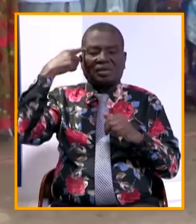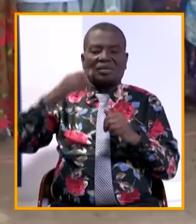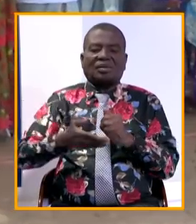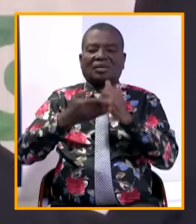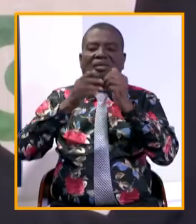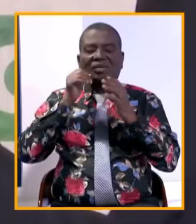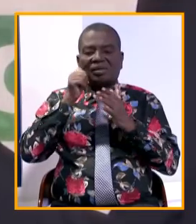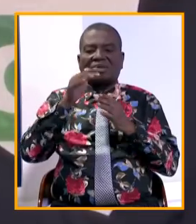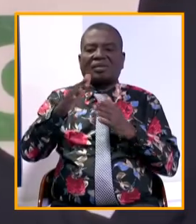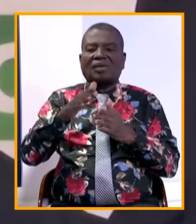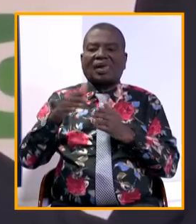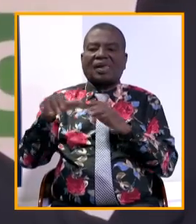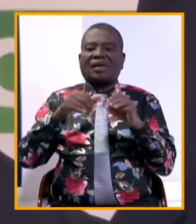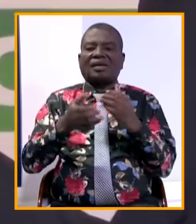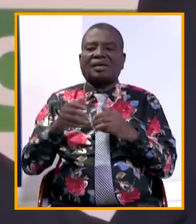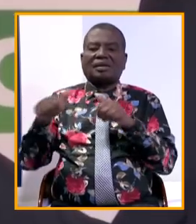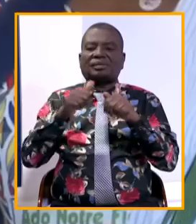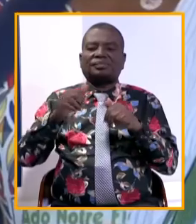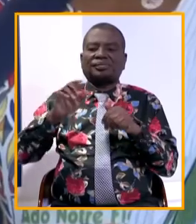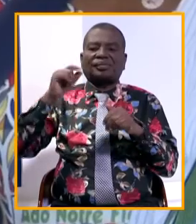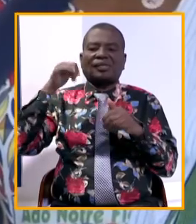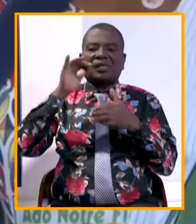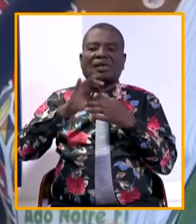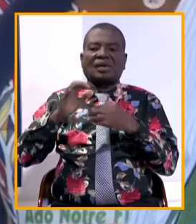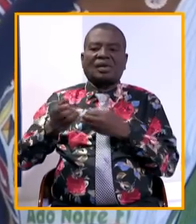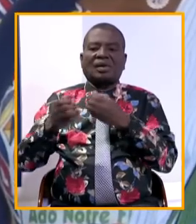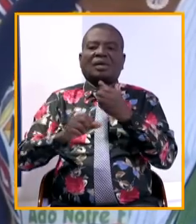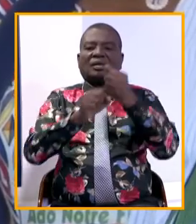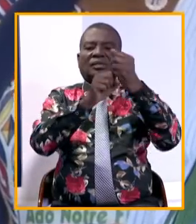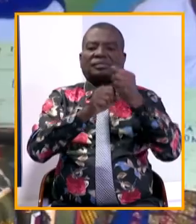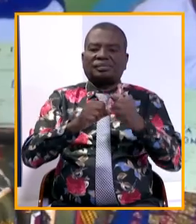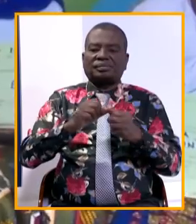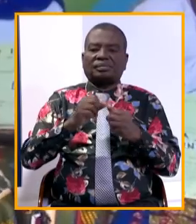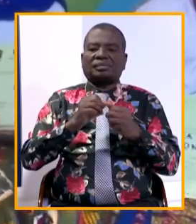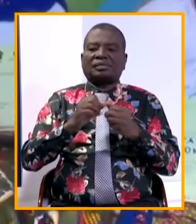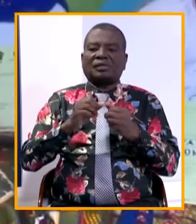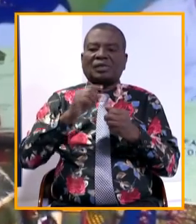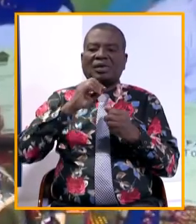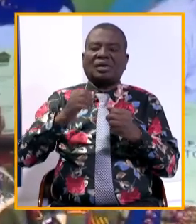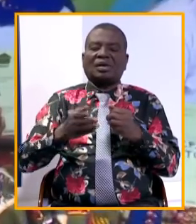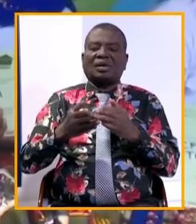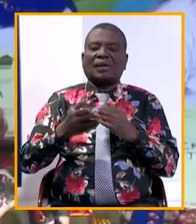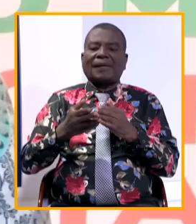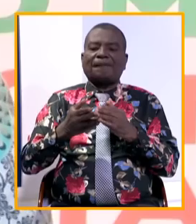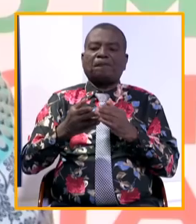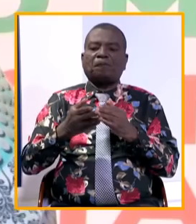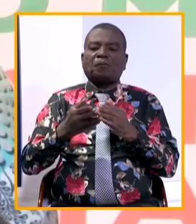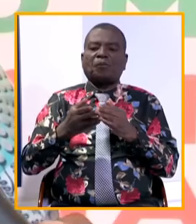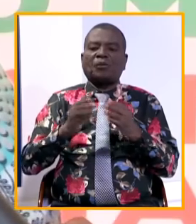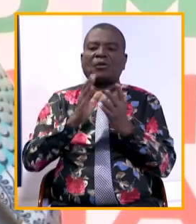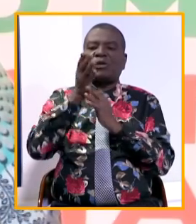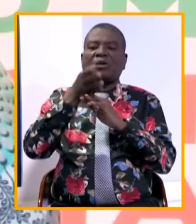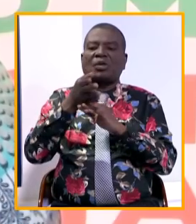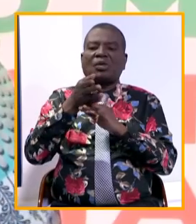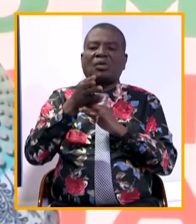nouveau marché, à mener à bien leur activité, la première dame apporte son soutien à travers le FAFSI, le Fonds d'appui aux femmes de Côte d'Ivoire. À travers